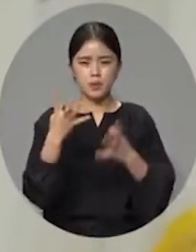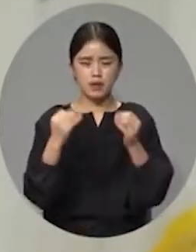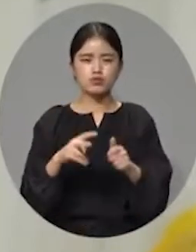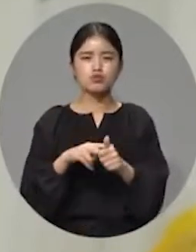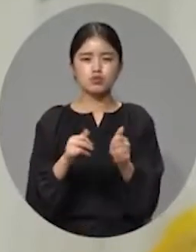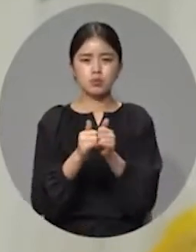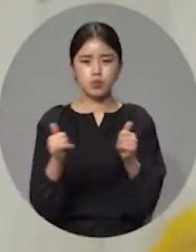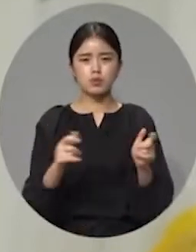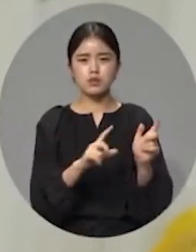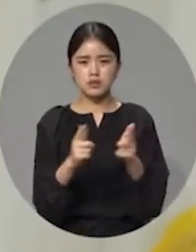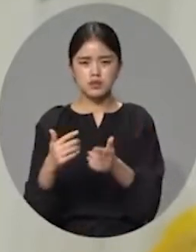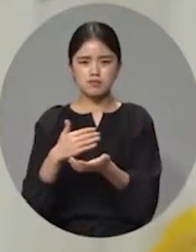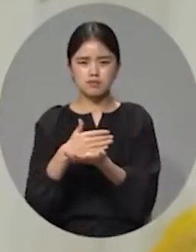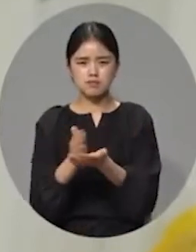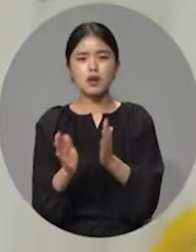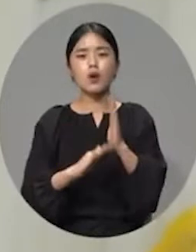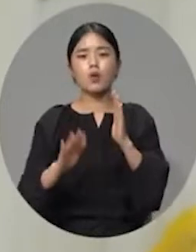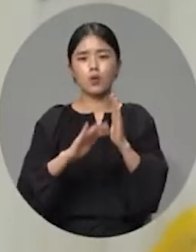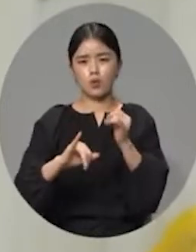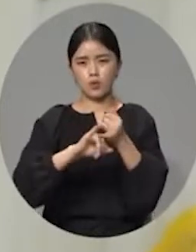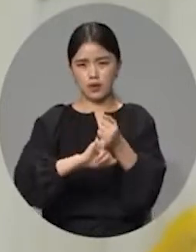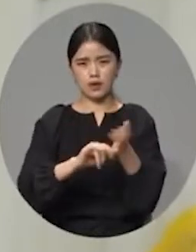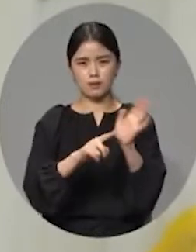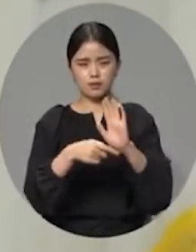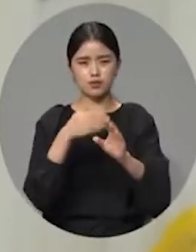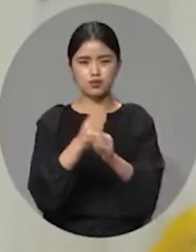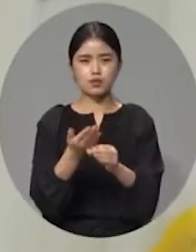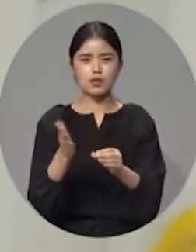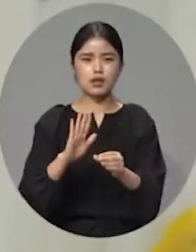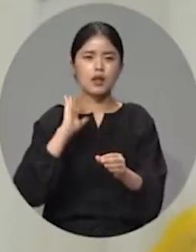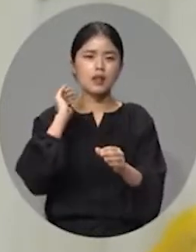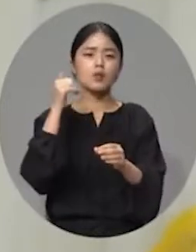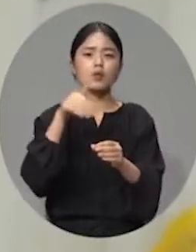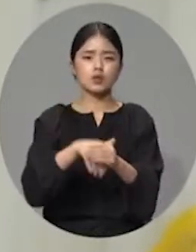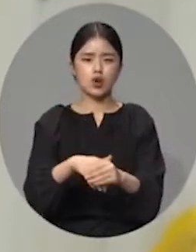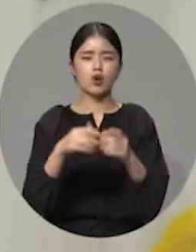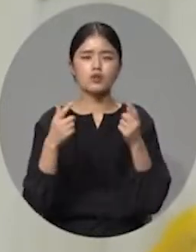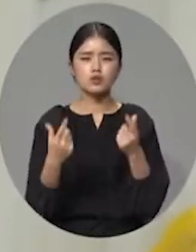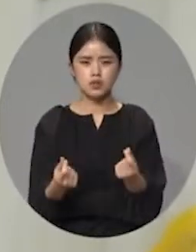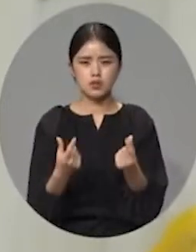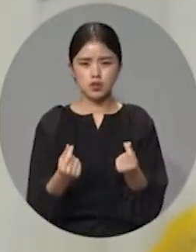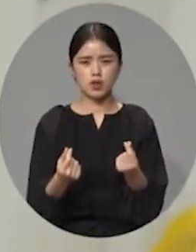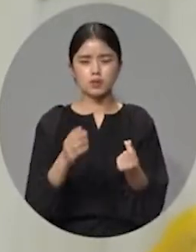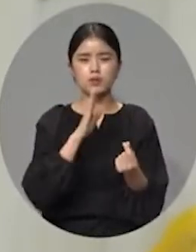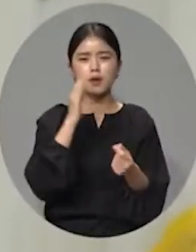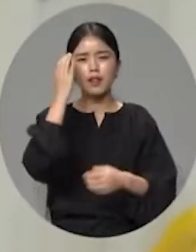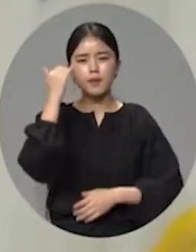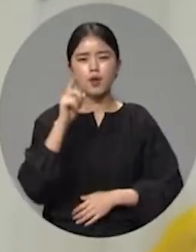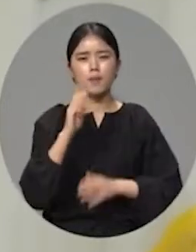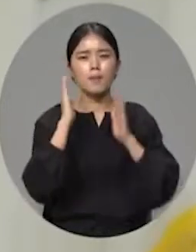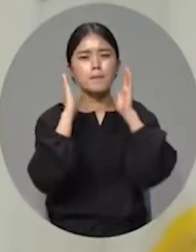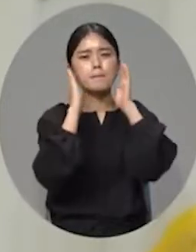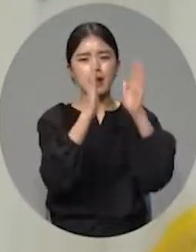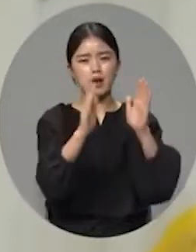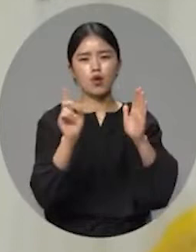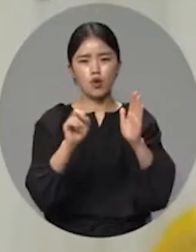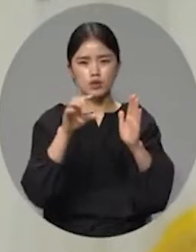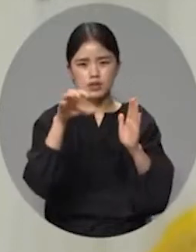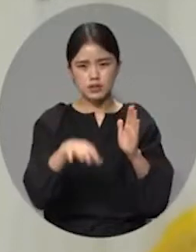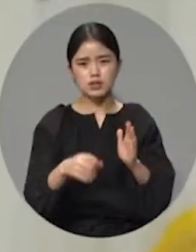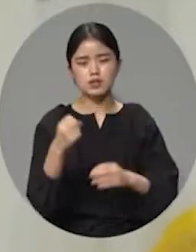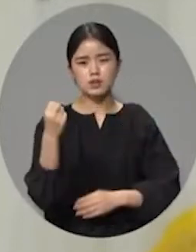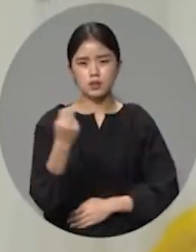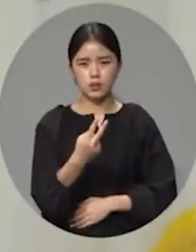후보들이 다양한 공약을 내고 있는데 대통령 선거인 만큼 정말 대한민국이 어디로 나가야 되고 또